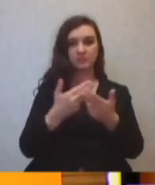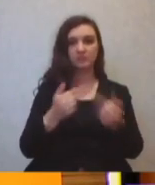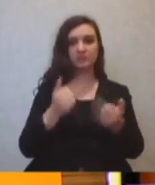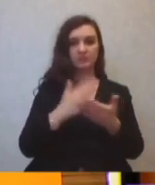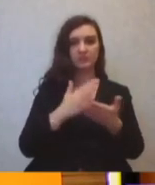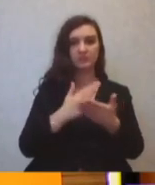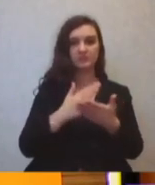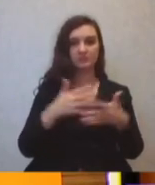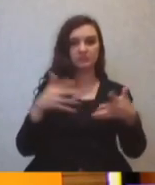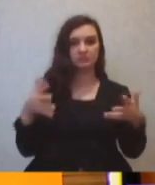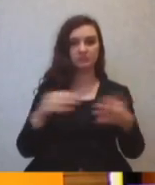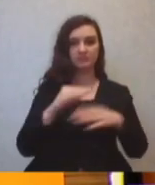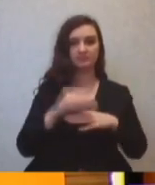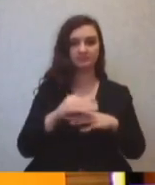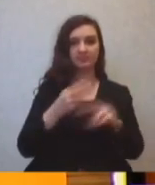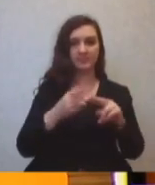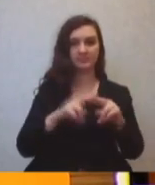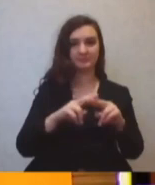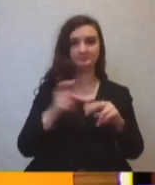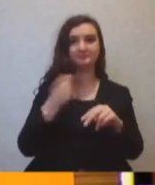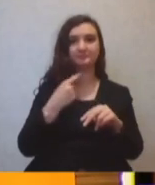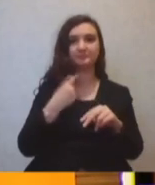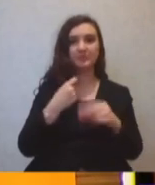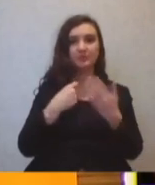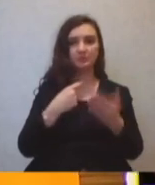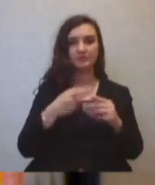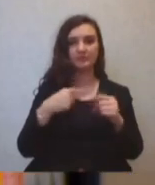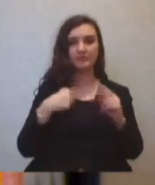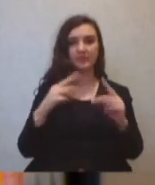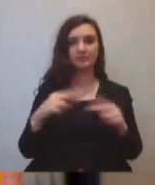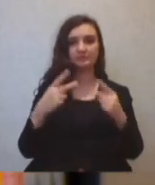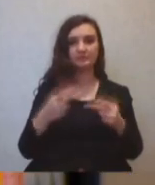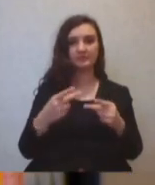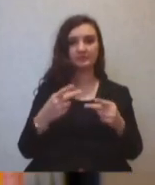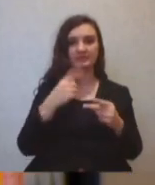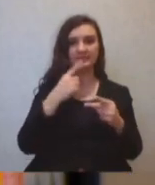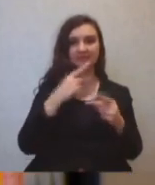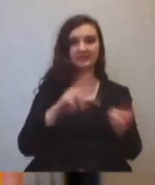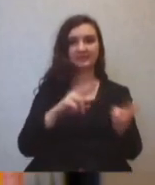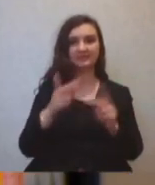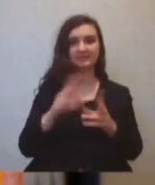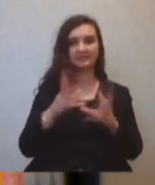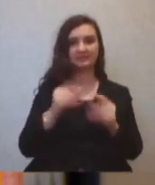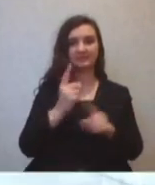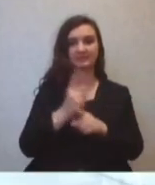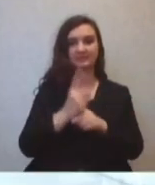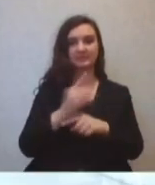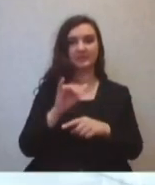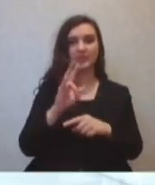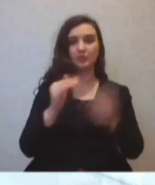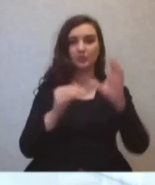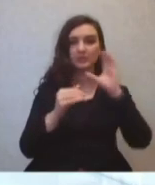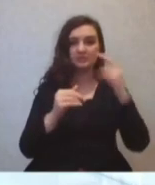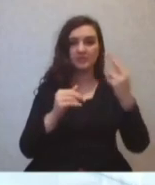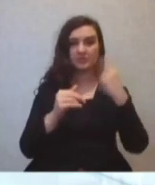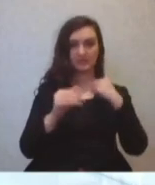ის საჩუქრები, რაც გვაქვს. აღარ ვლაპარაკობ ალკოჰოლზე. მე გადმოვიტანდი წითელ. სწორედაც ასე, ანუკა თუ ისმენს ახლა